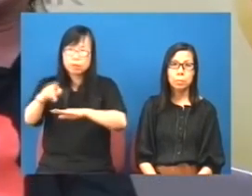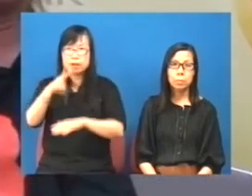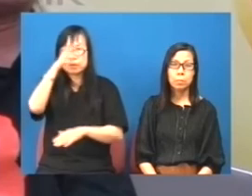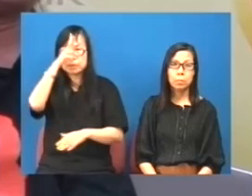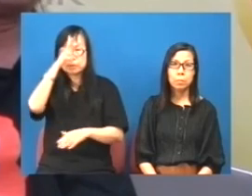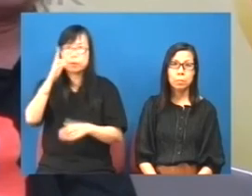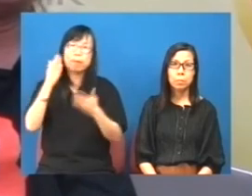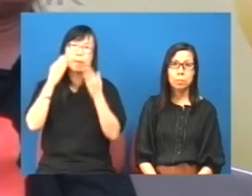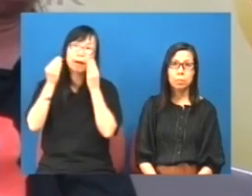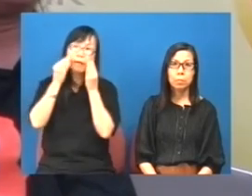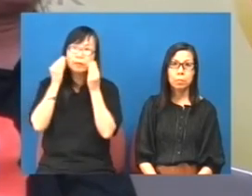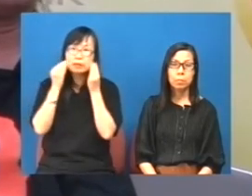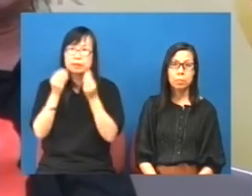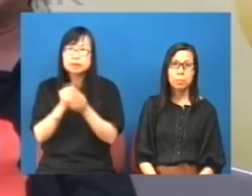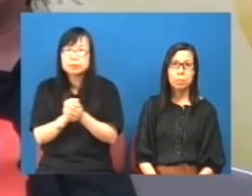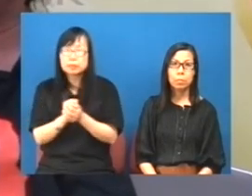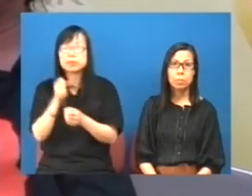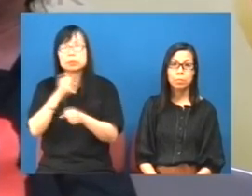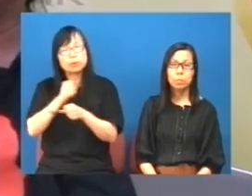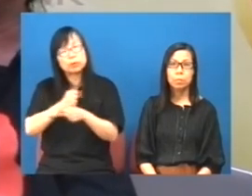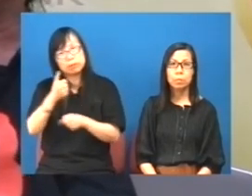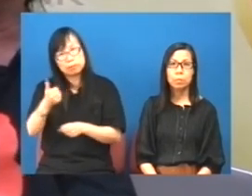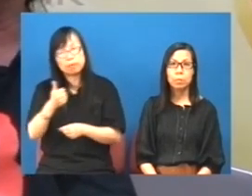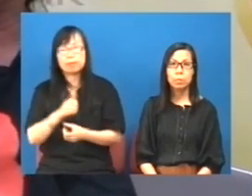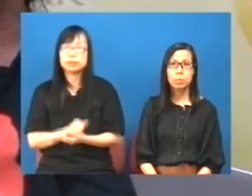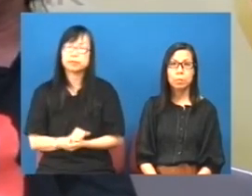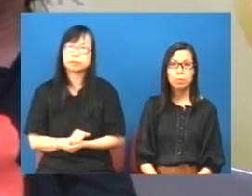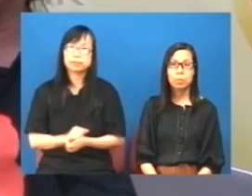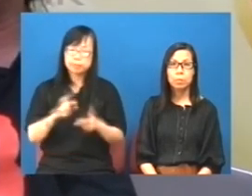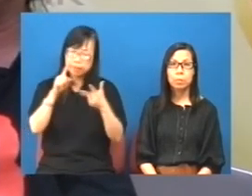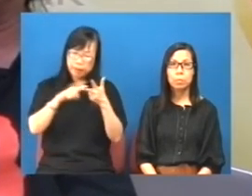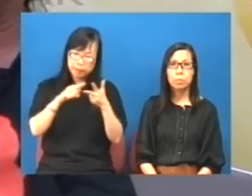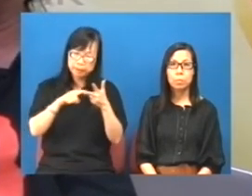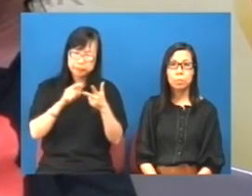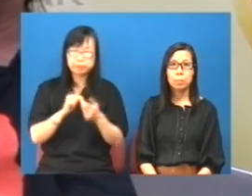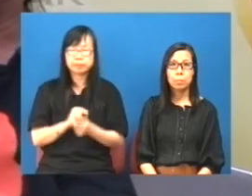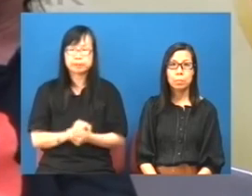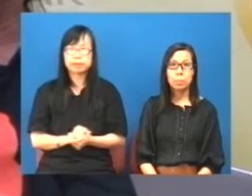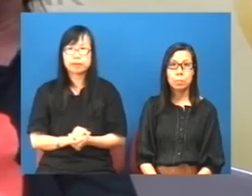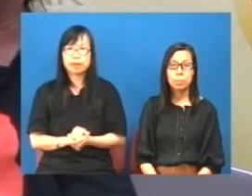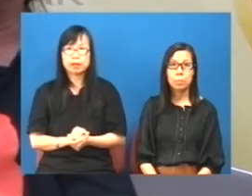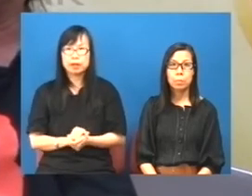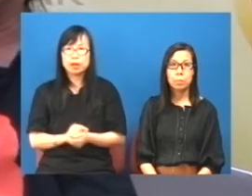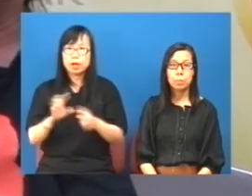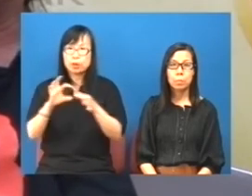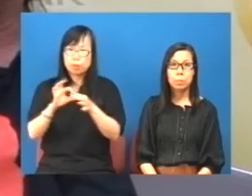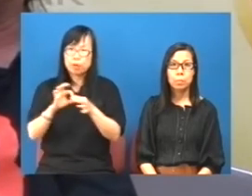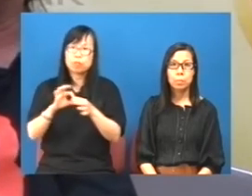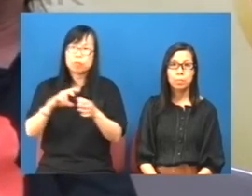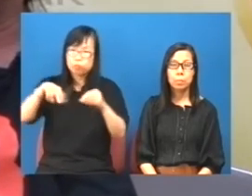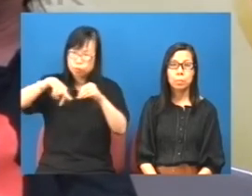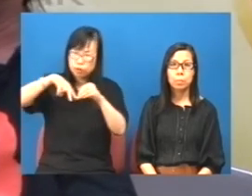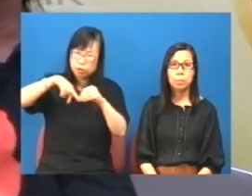角色既然花了這麼多錢他可不可以做好一點呢第三個就是關於球場的問題